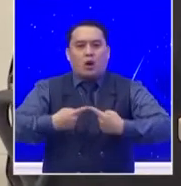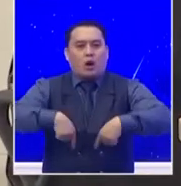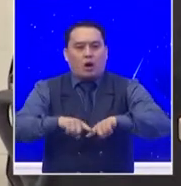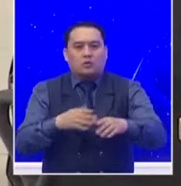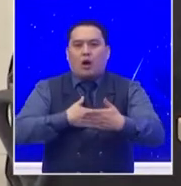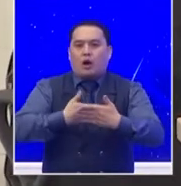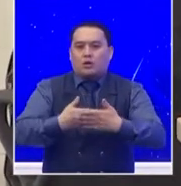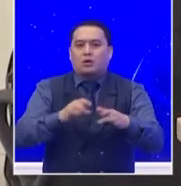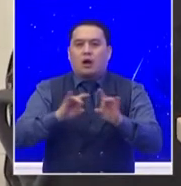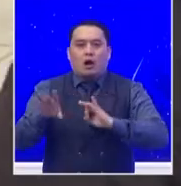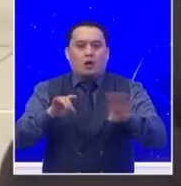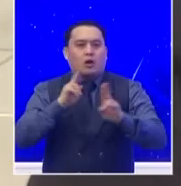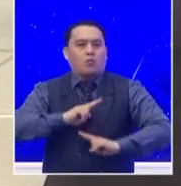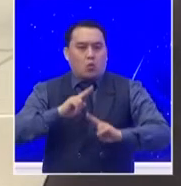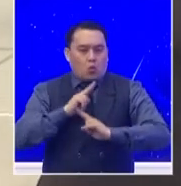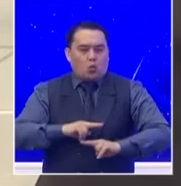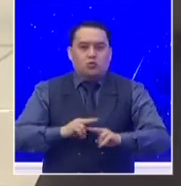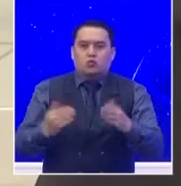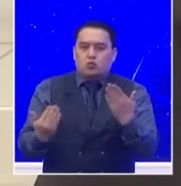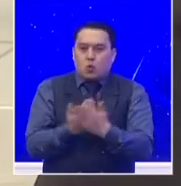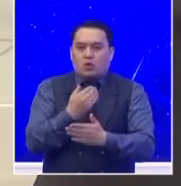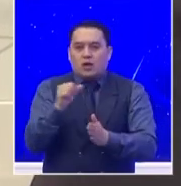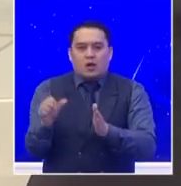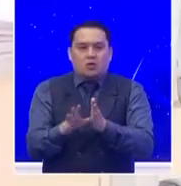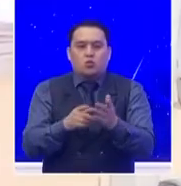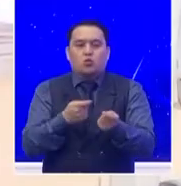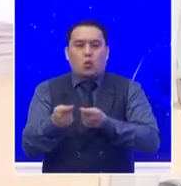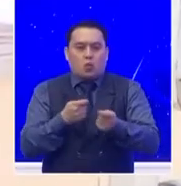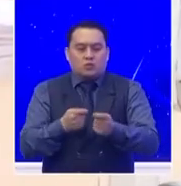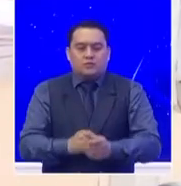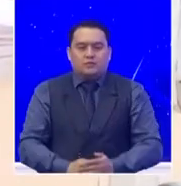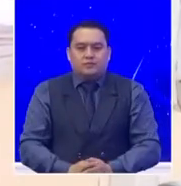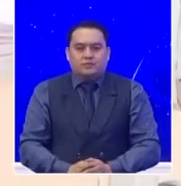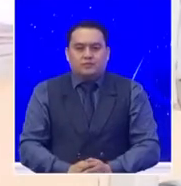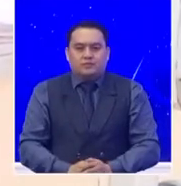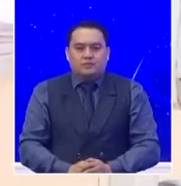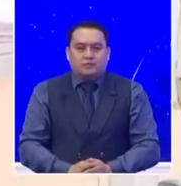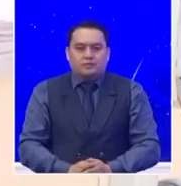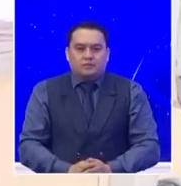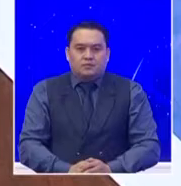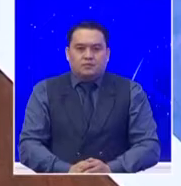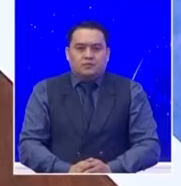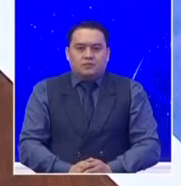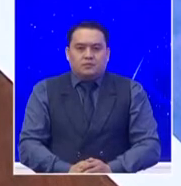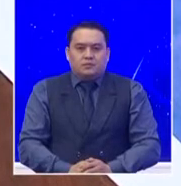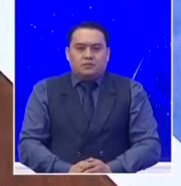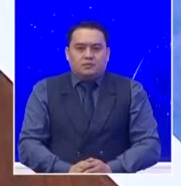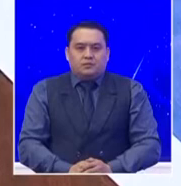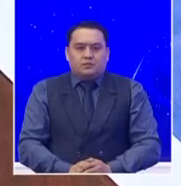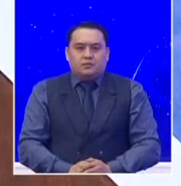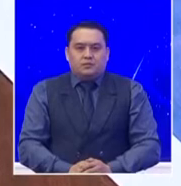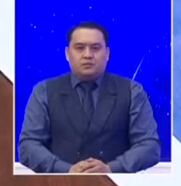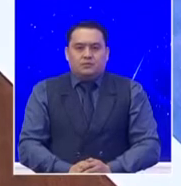ведут активную разъяснительную работу в сфере новшеств электронного правительства для граждан. Гульмира Тимиргалиева, Асет Дюсебек, телеканал